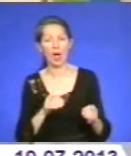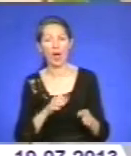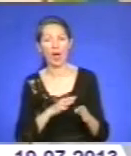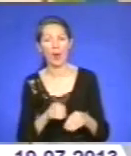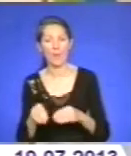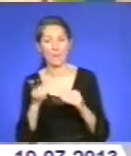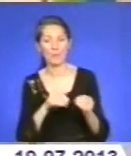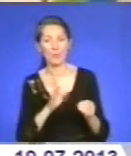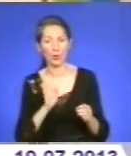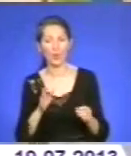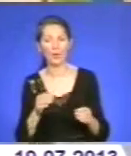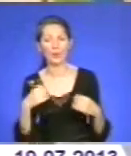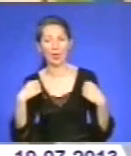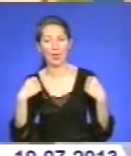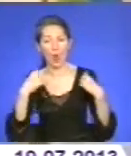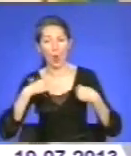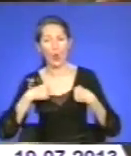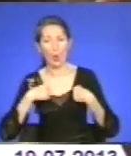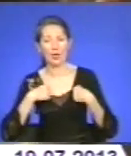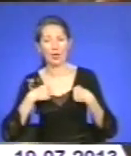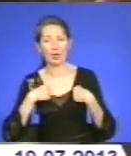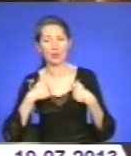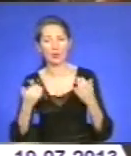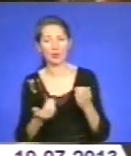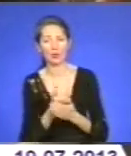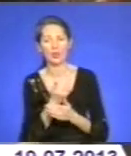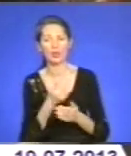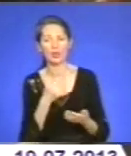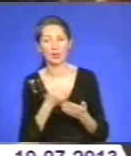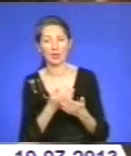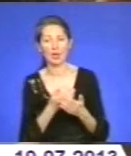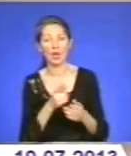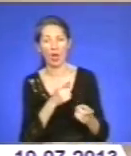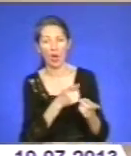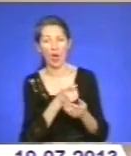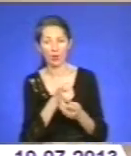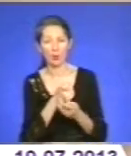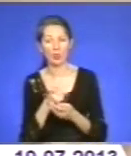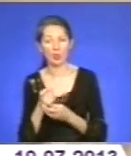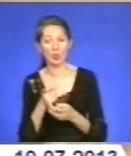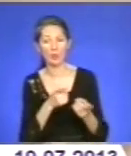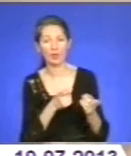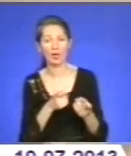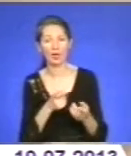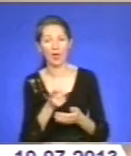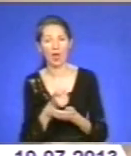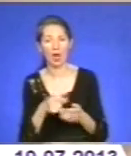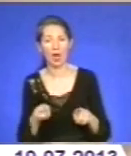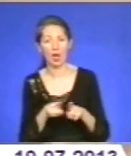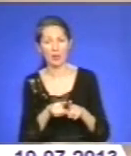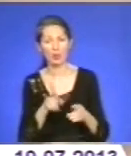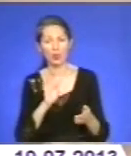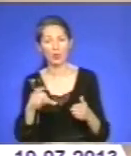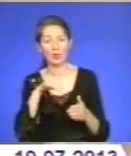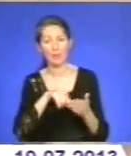і нових зразків озброєння. До порядку денного також були внесені питання дотримання міліціонерами службової